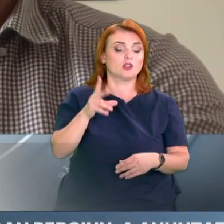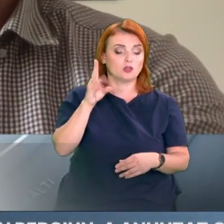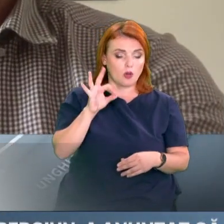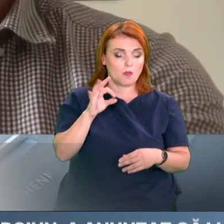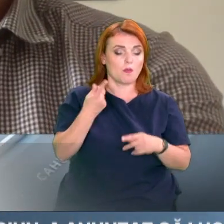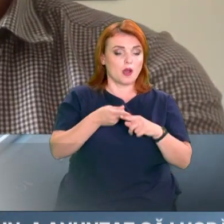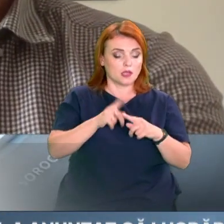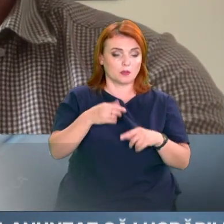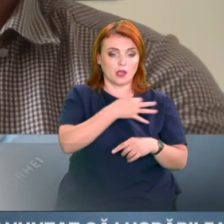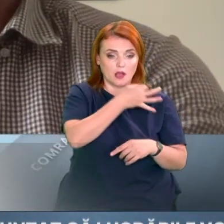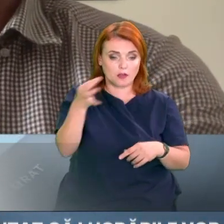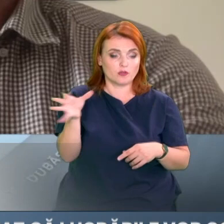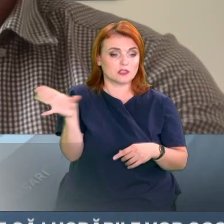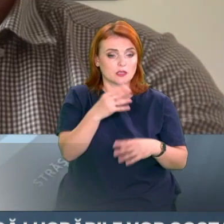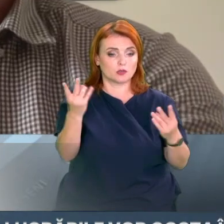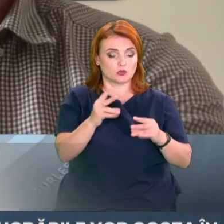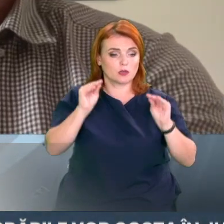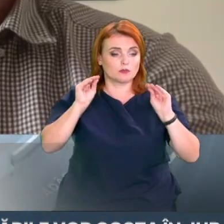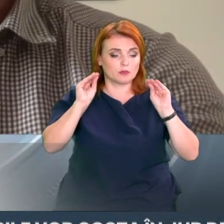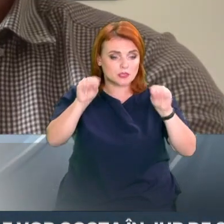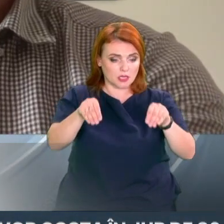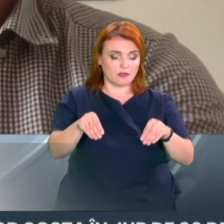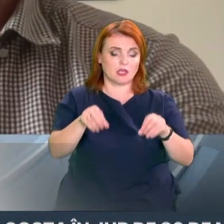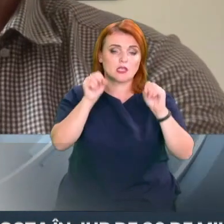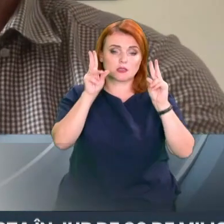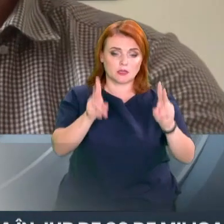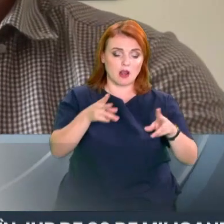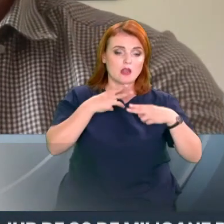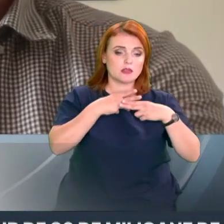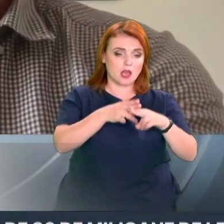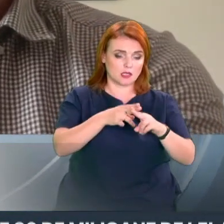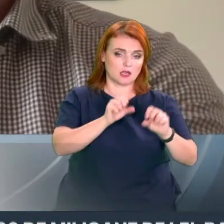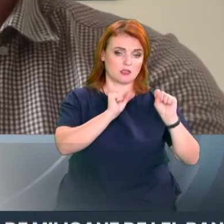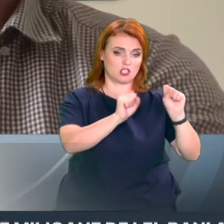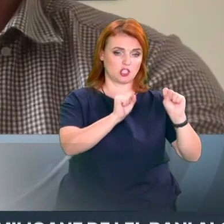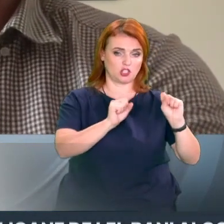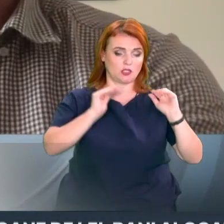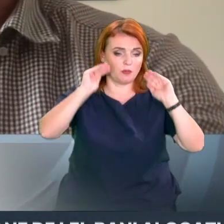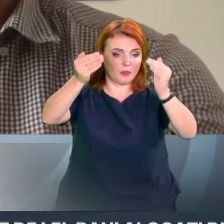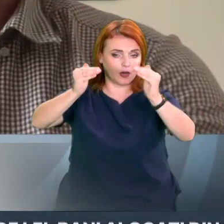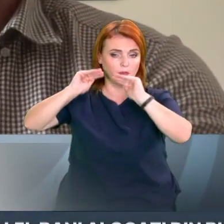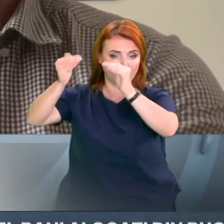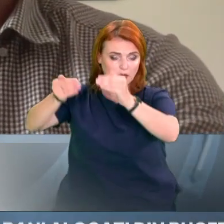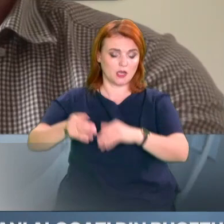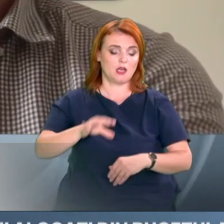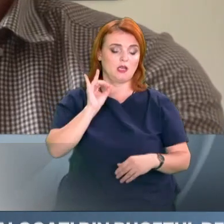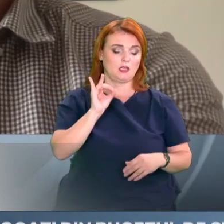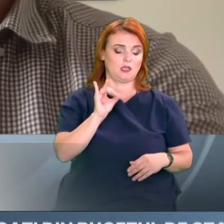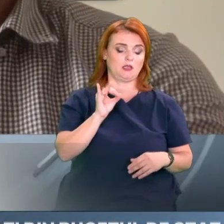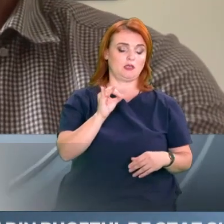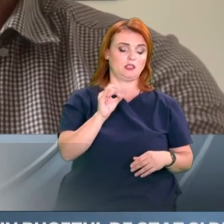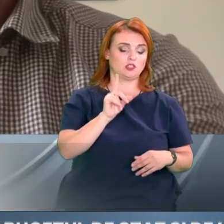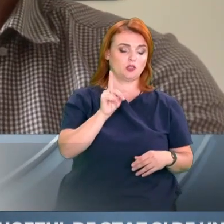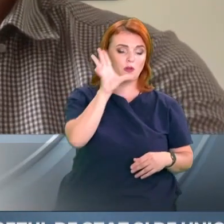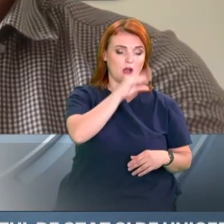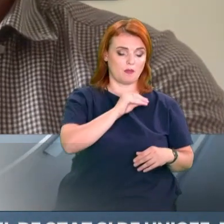este cam complicat de a produce struguri de calitate înaltă, mai ales că nu toți viticultorii s-au